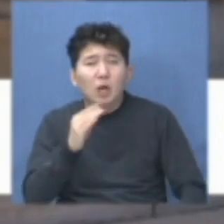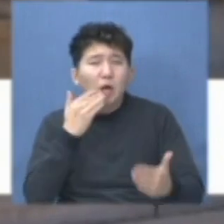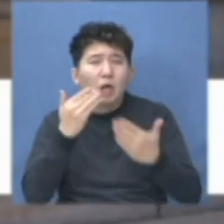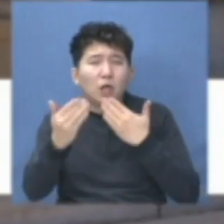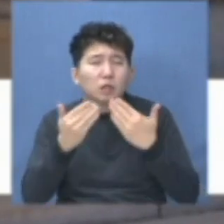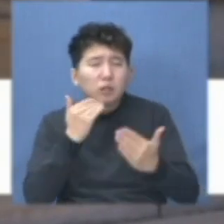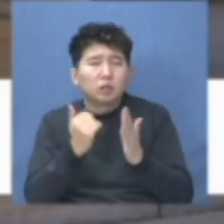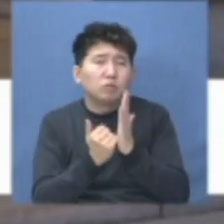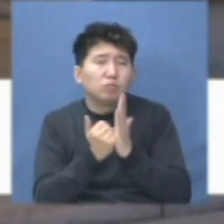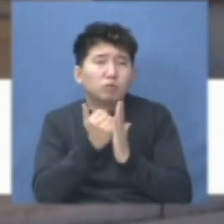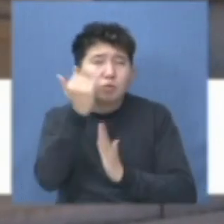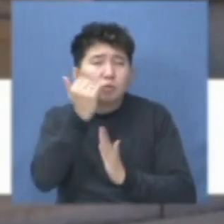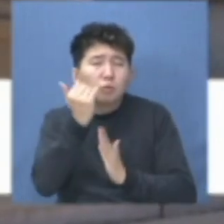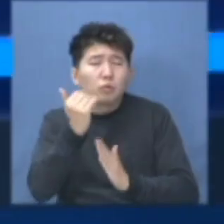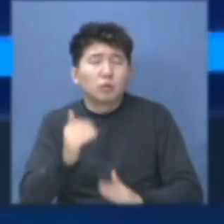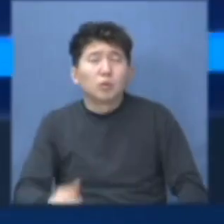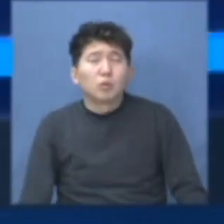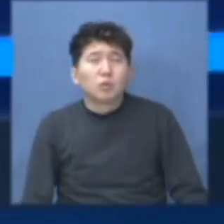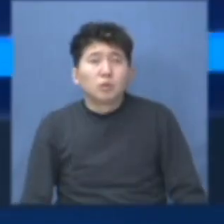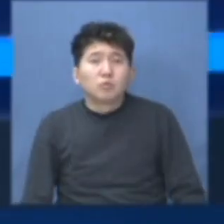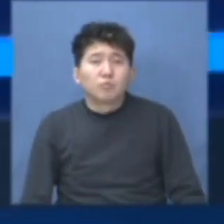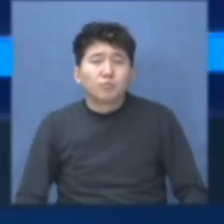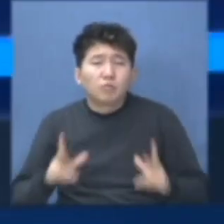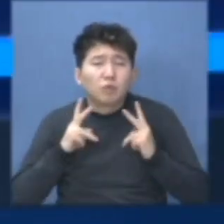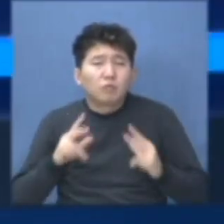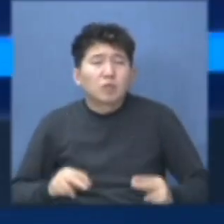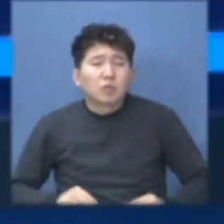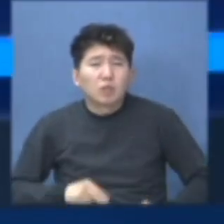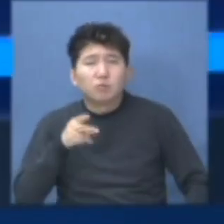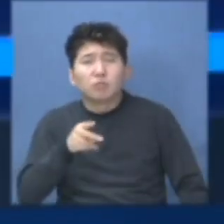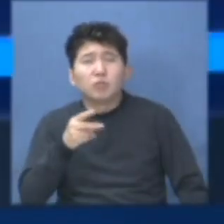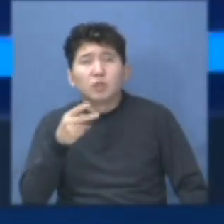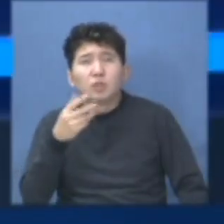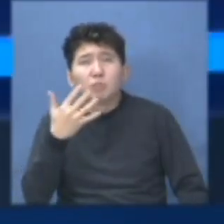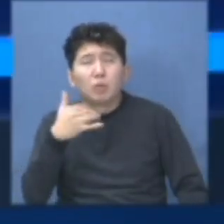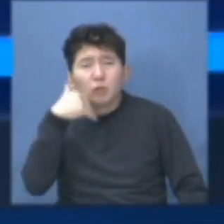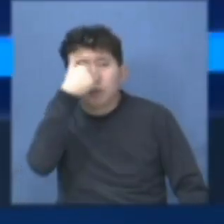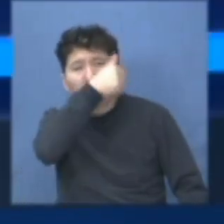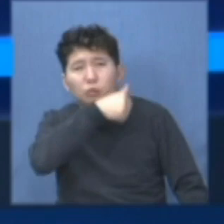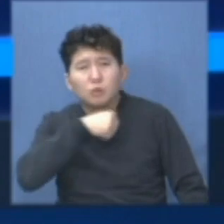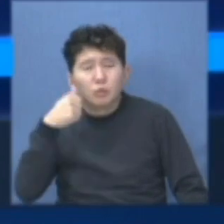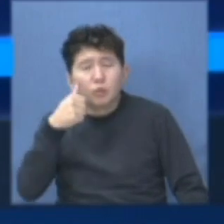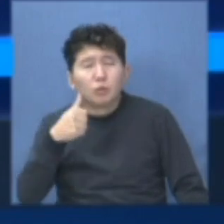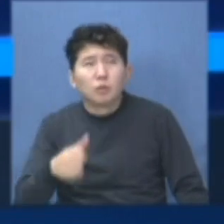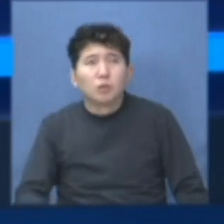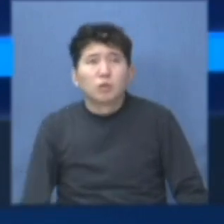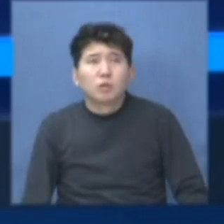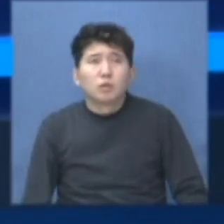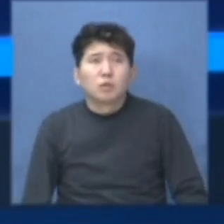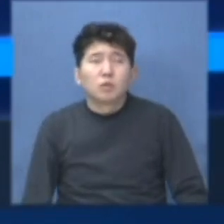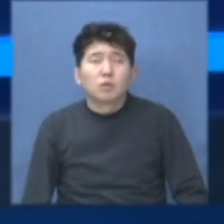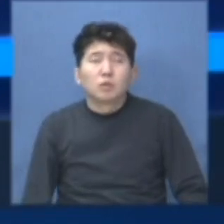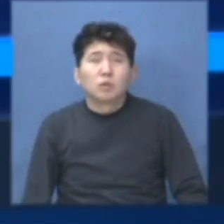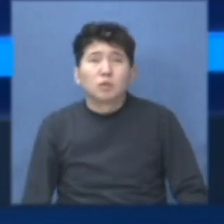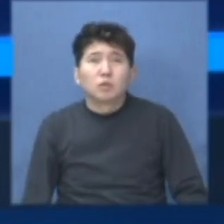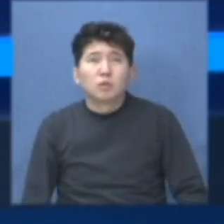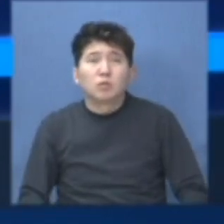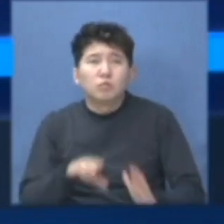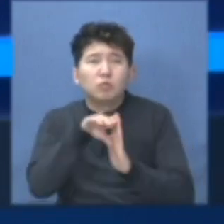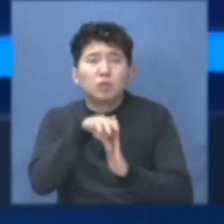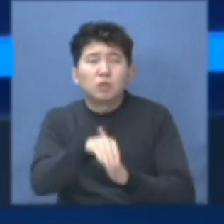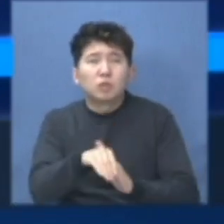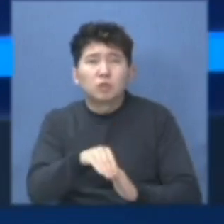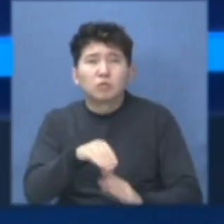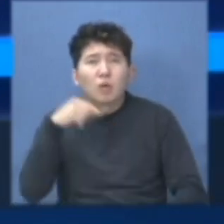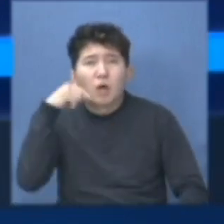более высокий уровень. Франция с 2005 года входит в пятерку крупнейших стран-инвесторов, вложив в экономику Казахстана